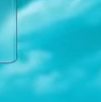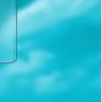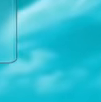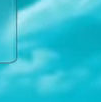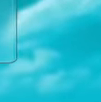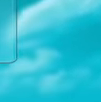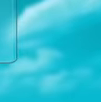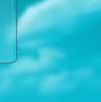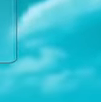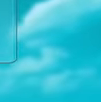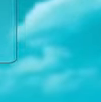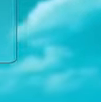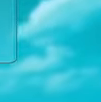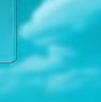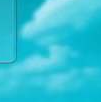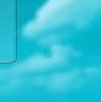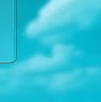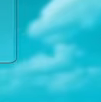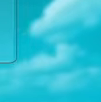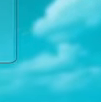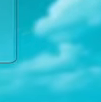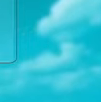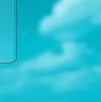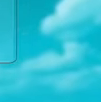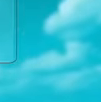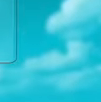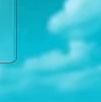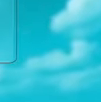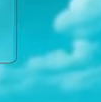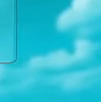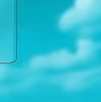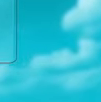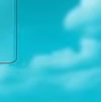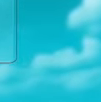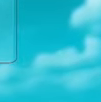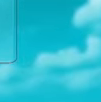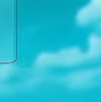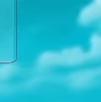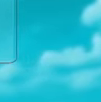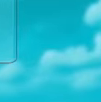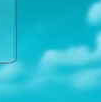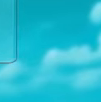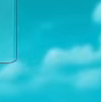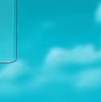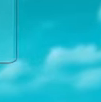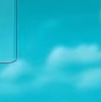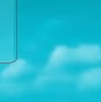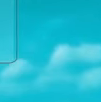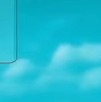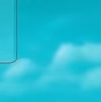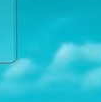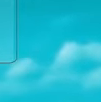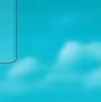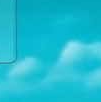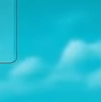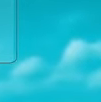Арал ауданында күндіз 2 градус 0-ден жоғары, түнде 10 градус 0-ден төмен. Қазалыда ауа температурасы күндіз 3 градус жылы, түнде 9